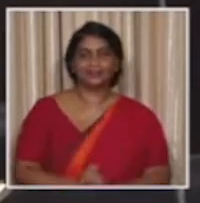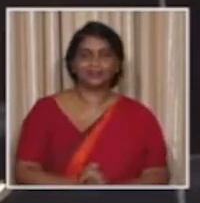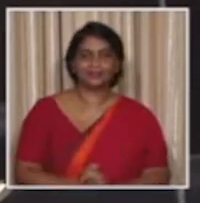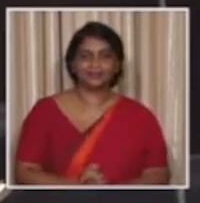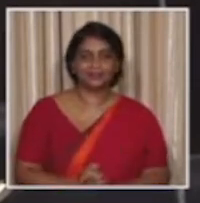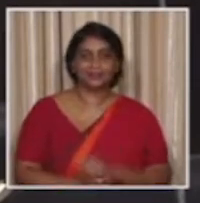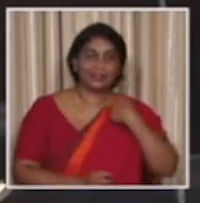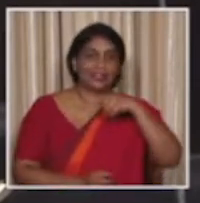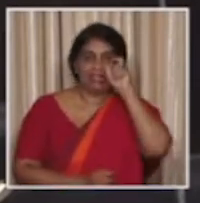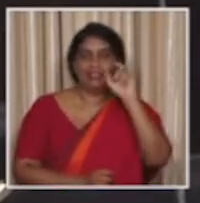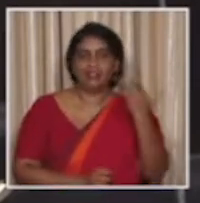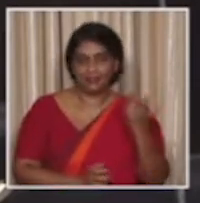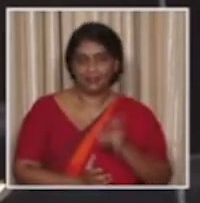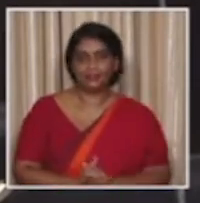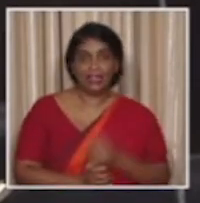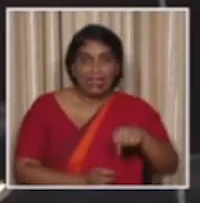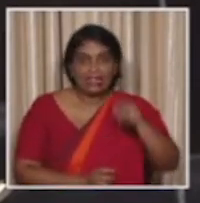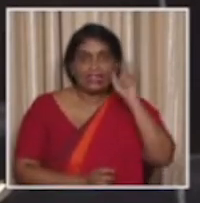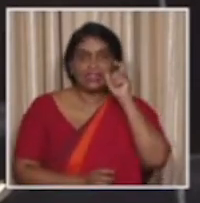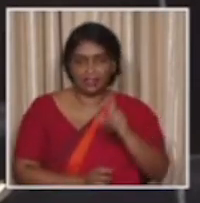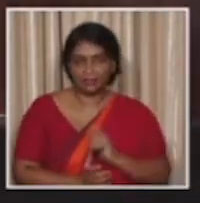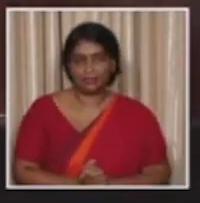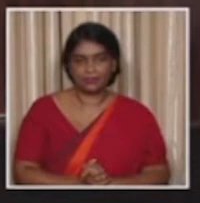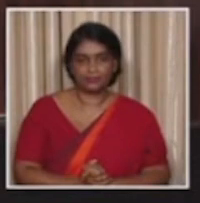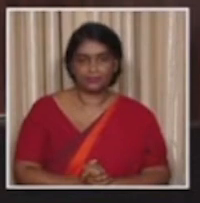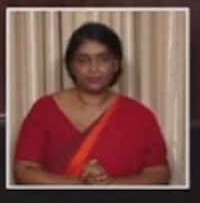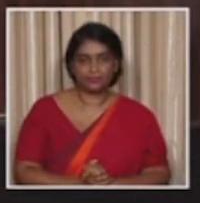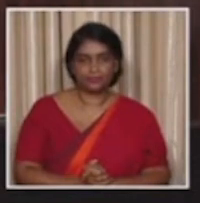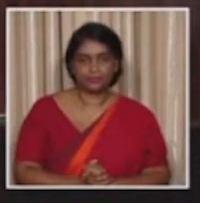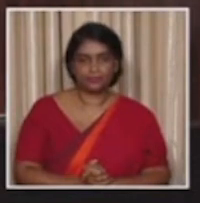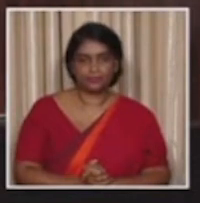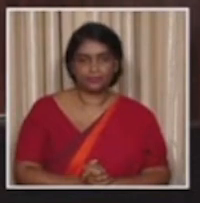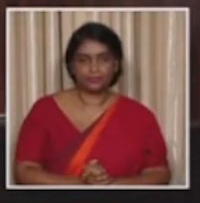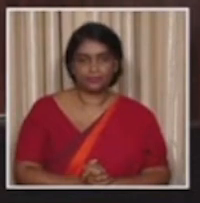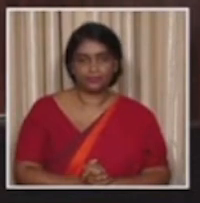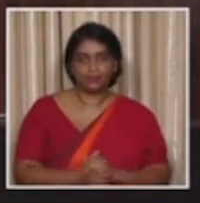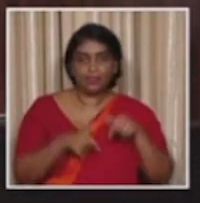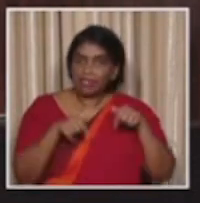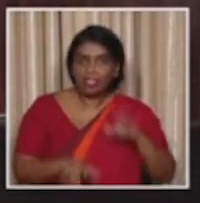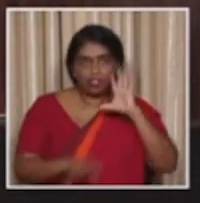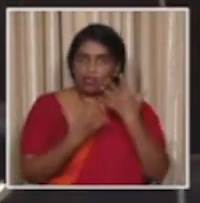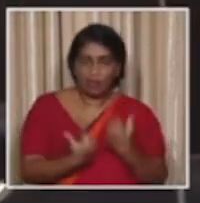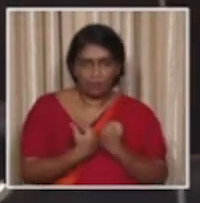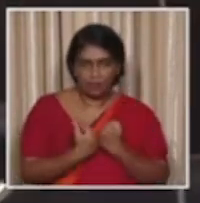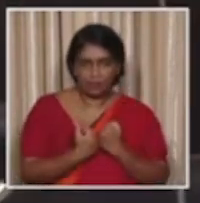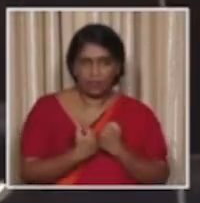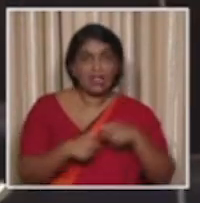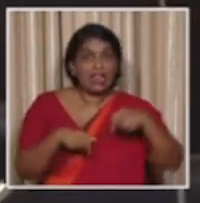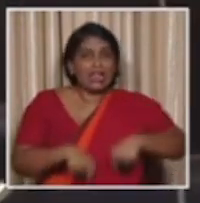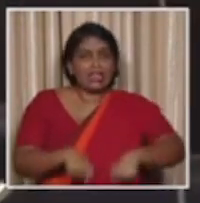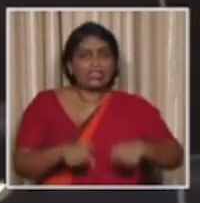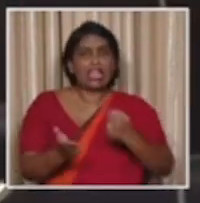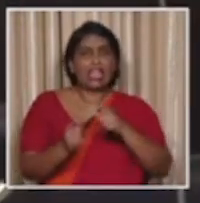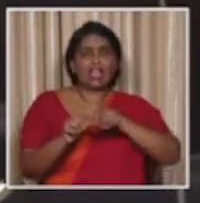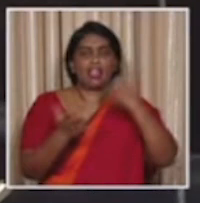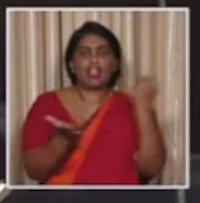ජනාධිපතිතුමා මම දැක්කේ නැහැ. හරි මම දැනු දැක්කේ. ඉතින් ගරු මන්ත්‍රීතුමා ඔබතුමාට උමනා කරන තොරතුරු දැන්වත් ලැබිලා තියෙනවා. මේ දැන් එන්විලොප්